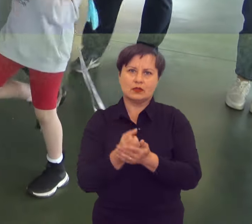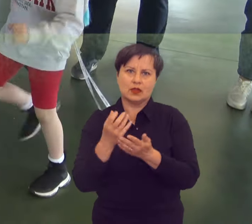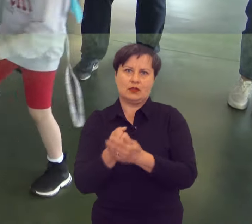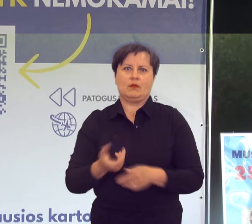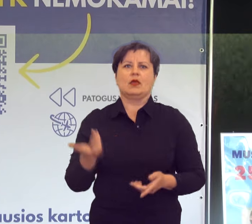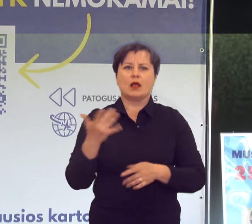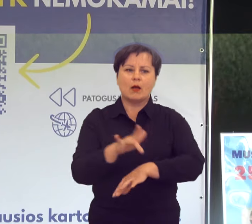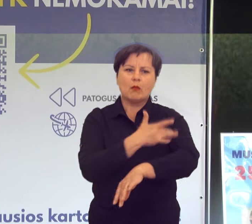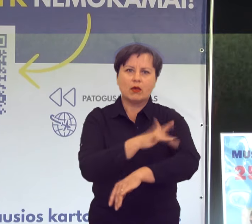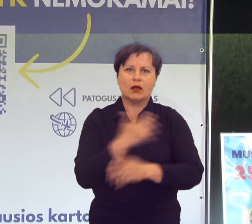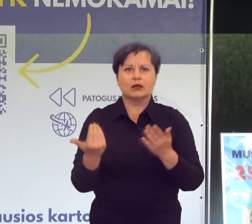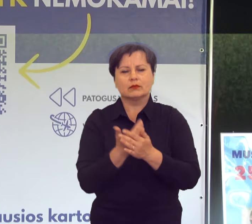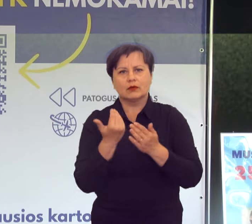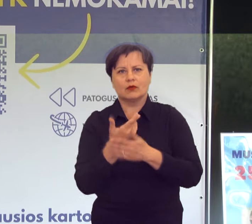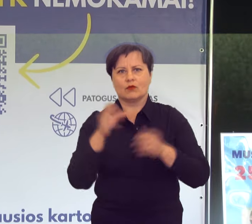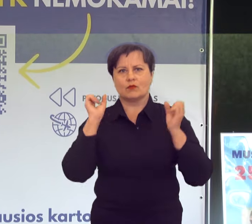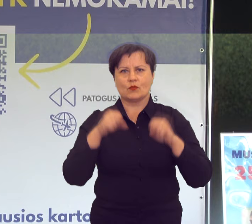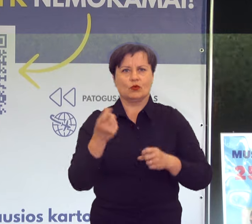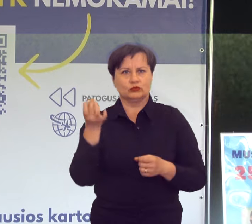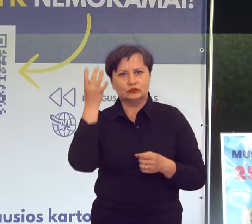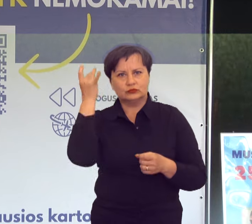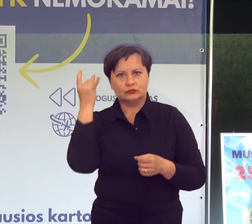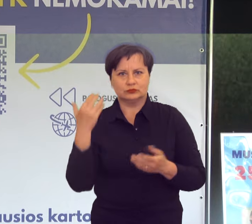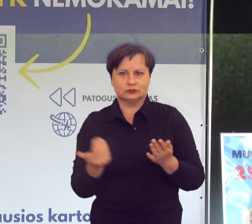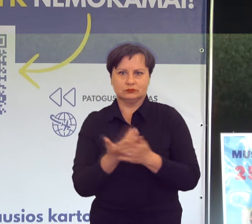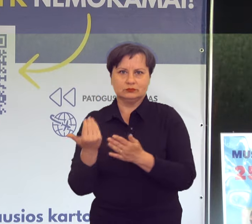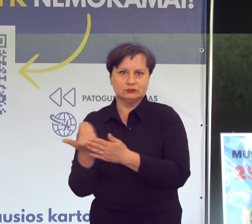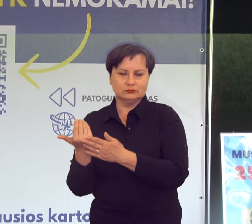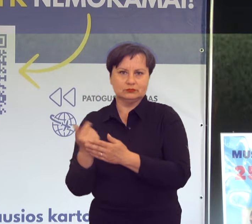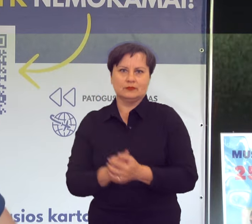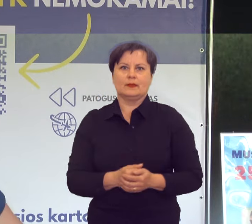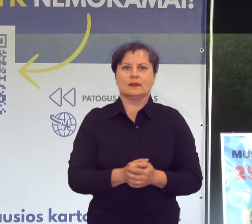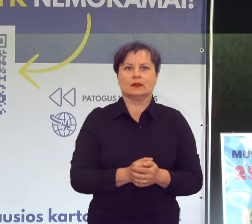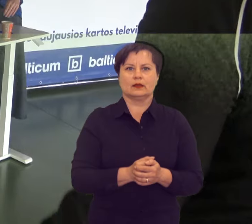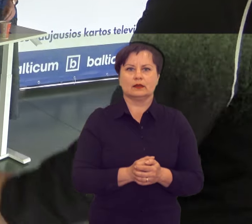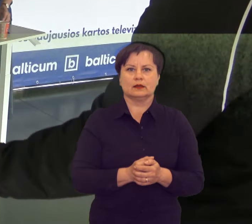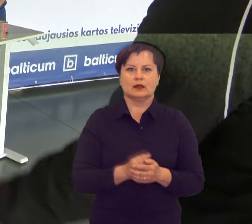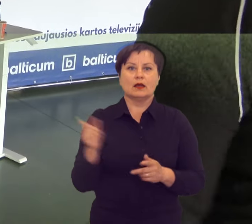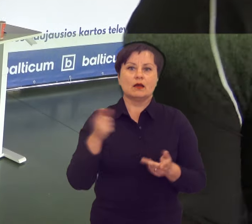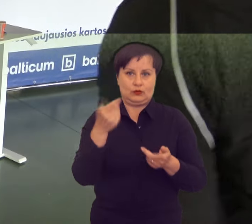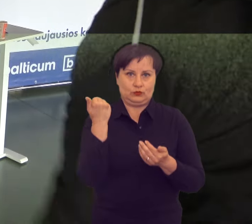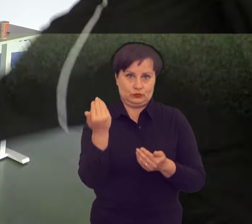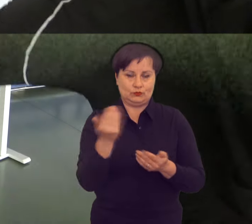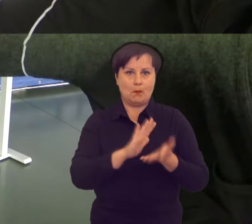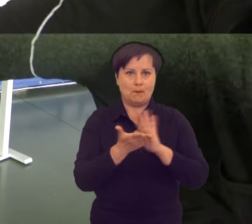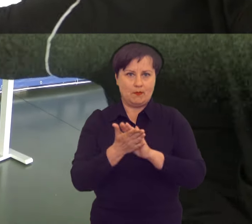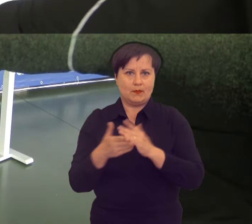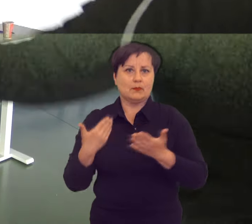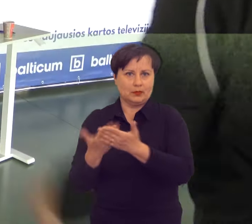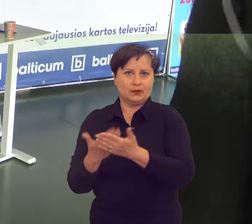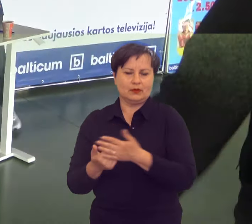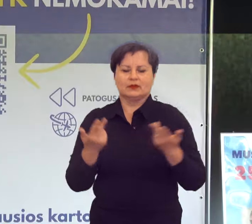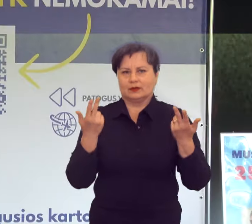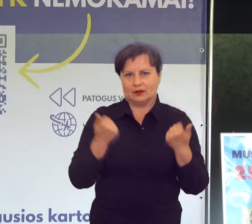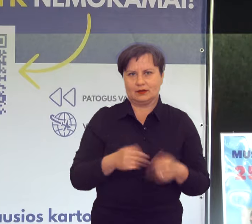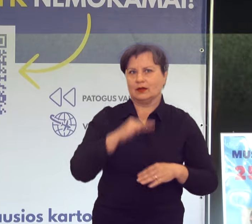daugiau sužinoti apie mūsų paslaugas, apšiaip apie naujoves, kas vyksta rinkoje tiek Lietuvoje, tiek visam pasaulyje. Jūs pasiruošę ir